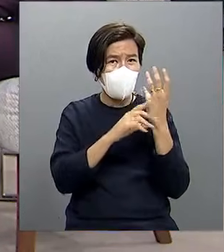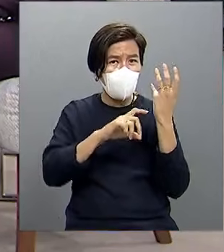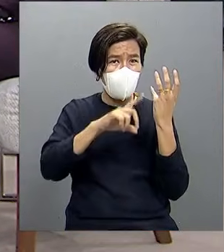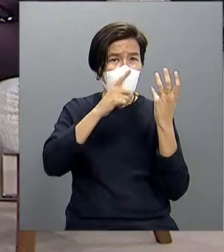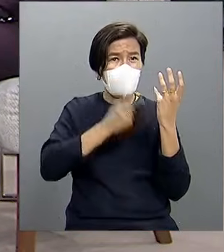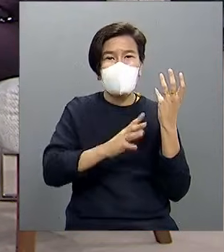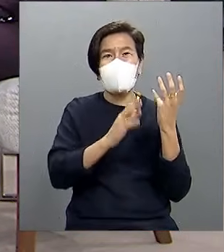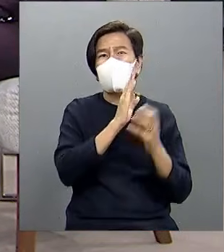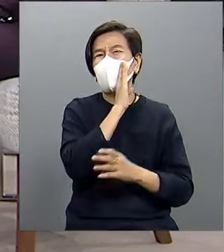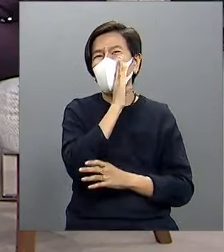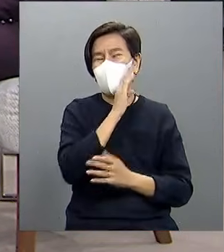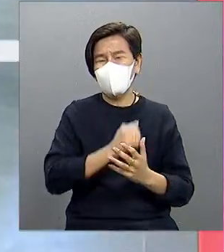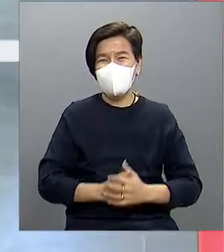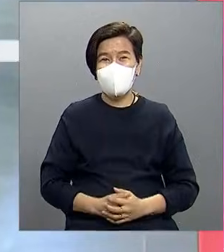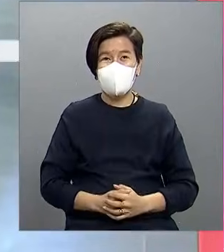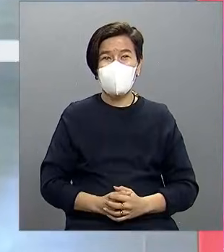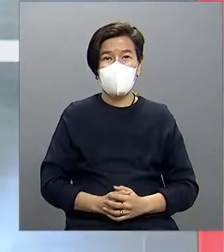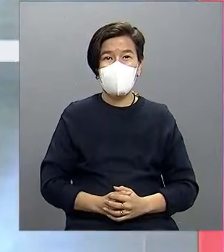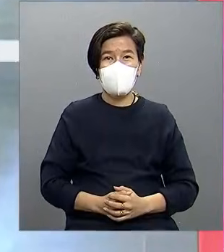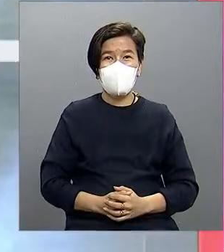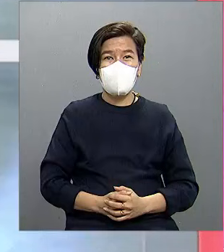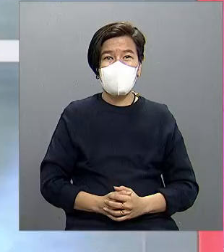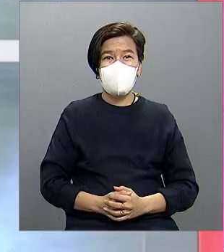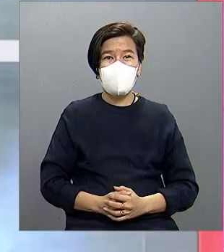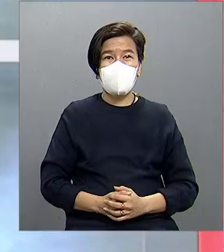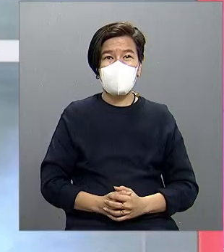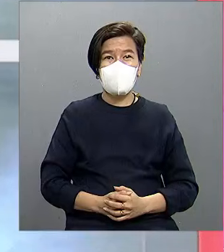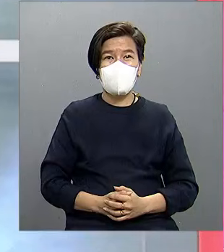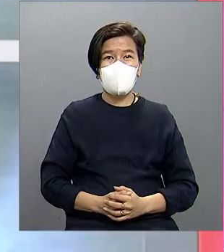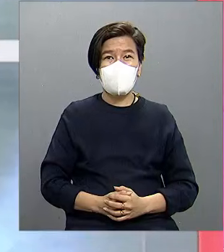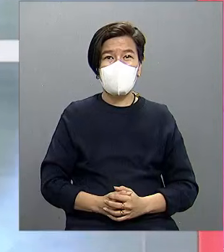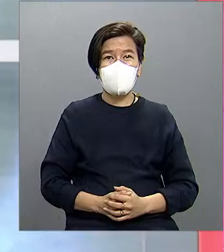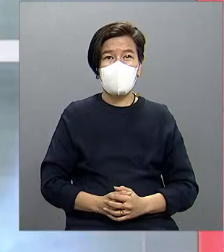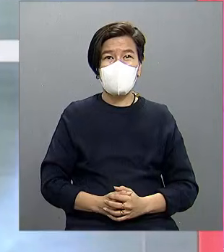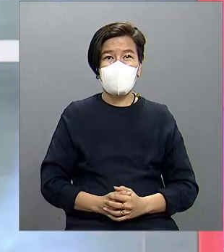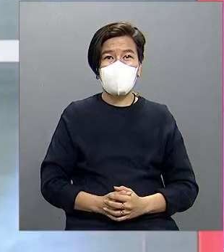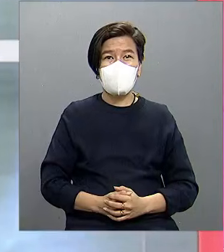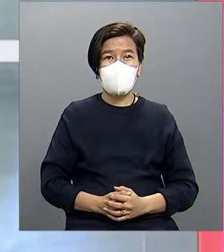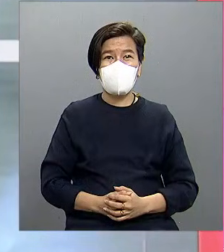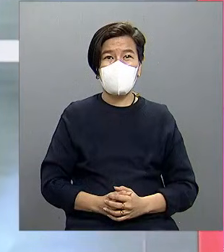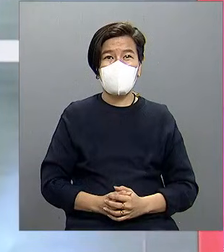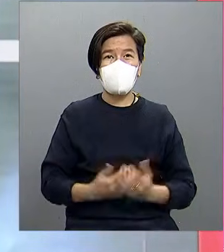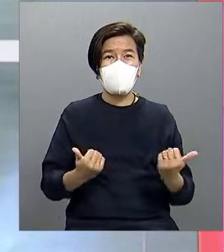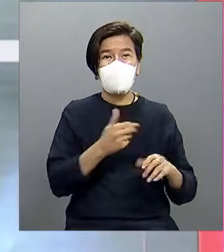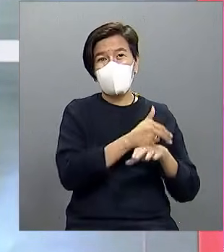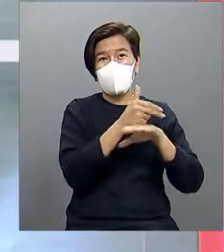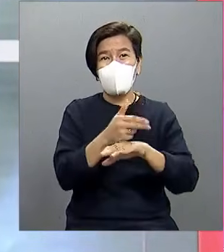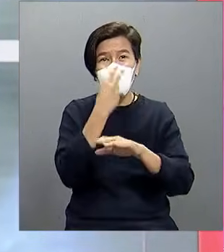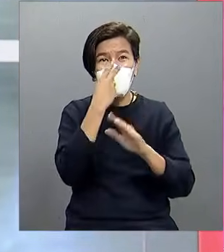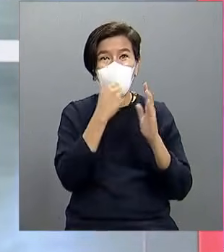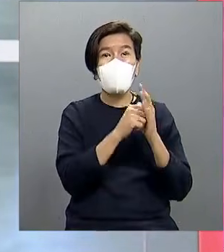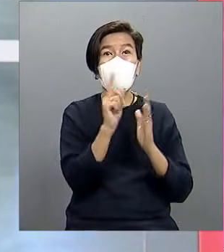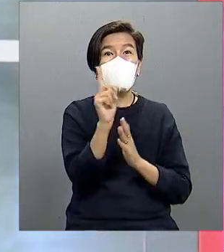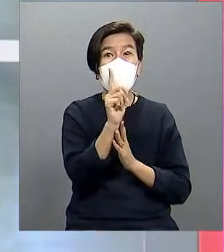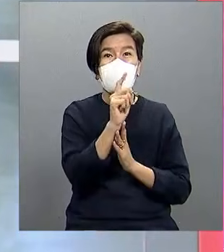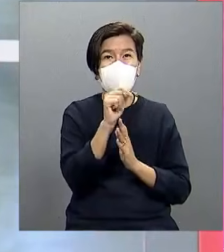คะ เอาเปลี่ยนบรรยากาศพาไปดูอีกหนึ่งสถานที่ท่องเที่ยวเป็นแหล่งท่องเที่ยวเชิงประวัติศาสตร์นะคะที่จังหวัดสิงห์บุรีคุณผู้ชมคะที่นี่